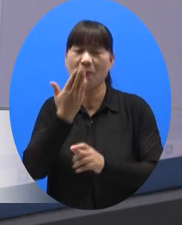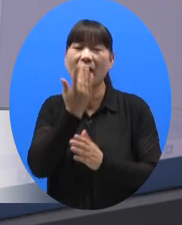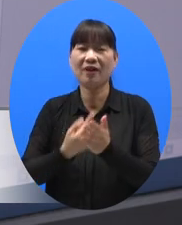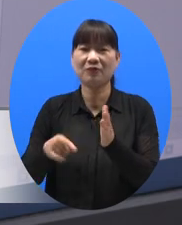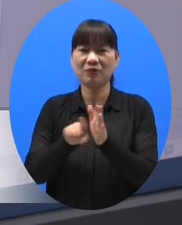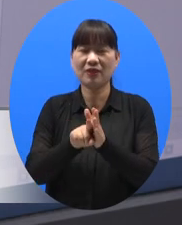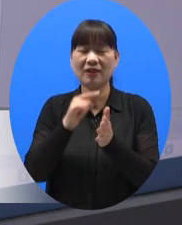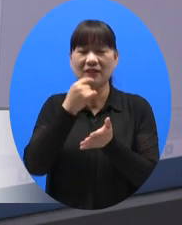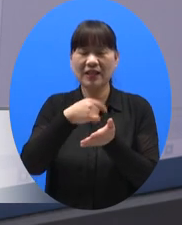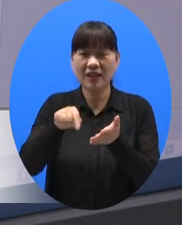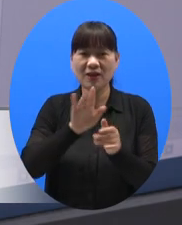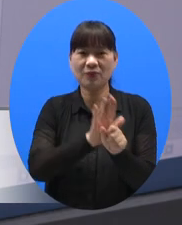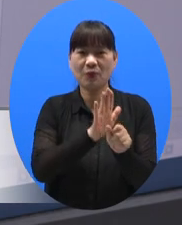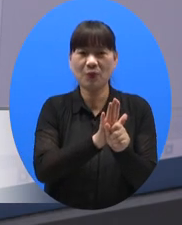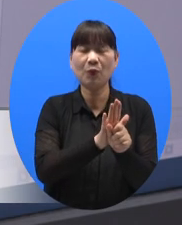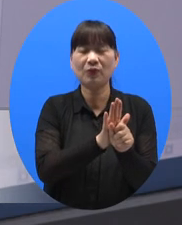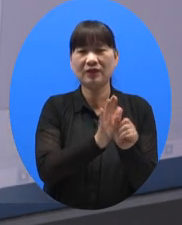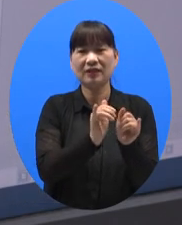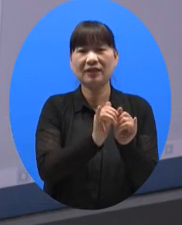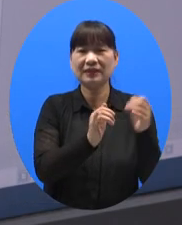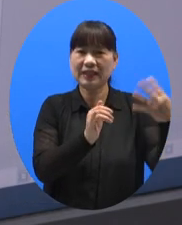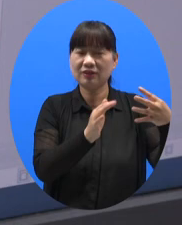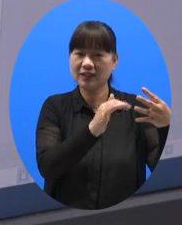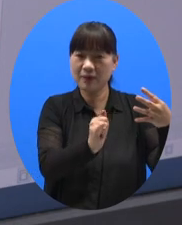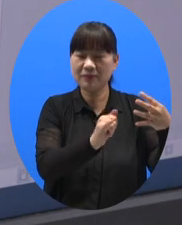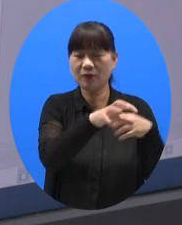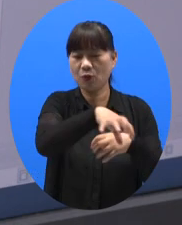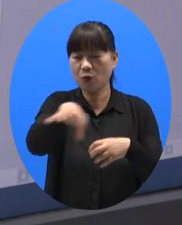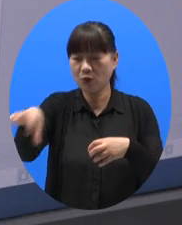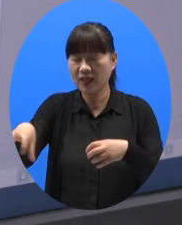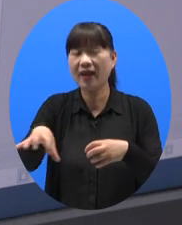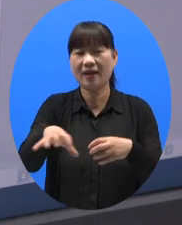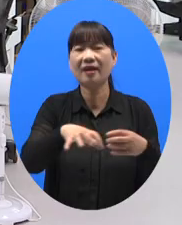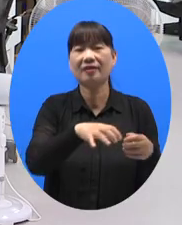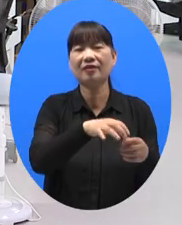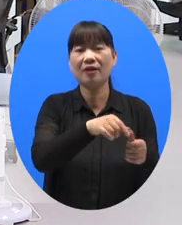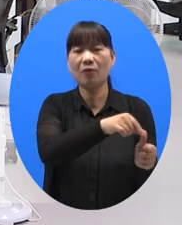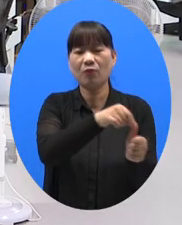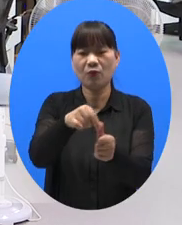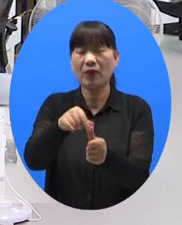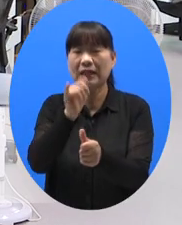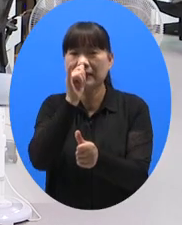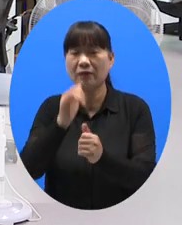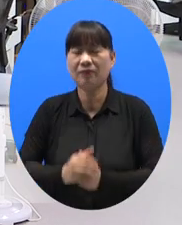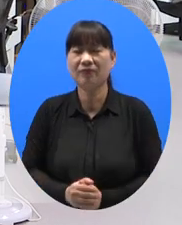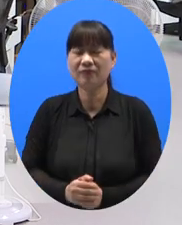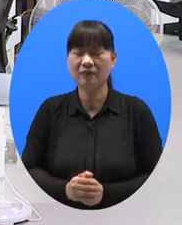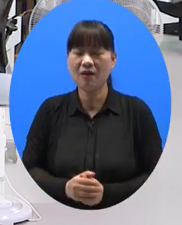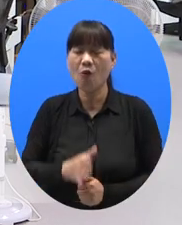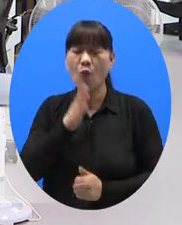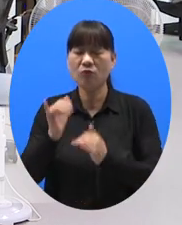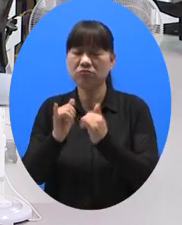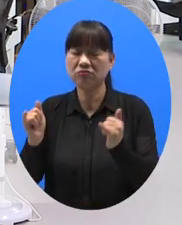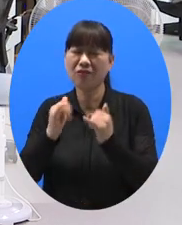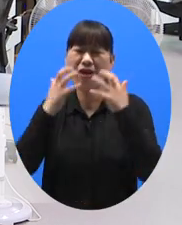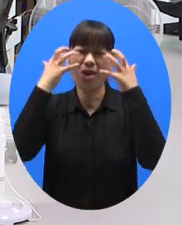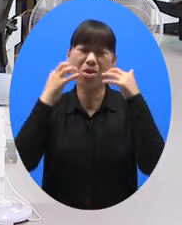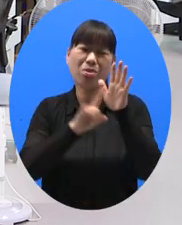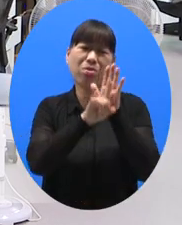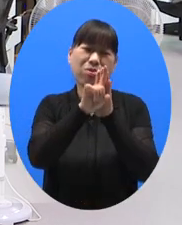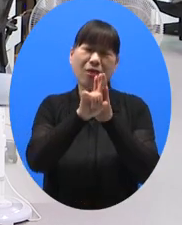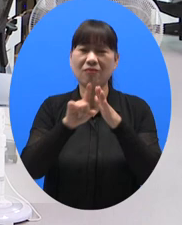있도록 재난 도우미 4천여 명이 동네마다 이렇게 배치돼 있습니다. 어르신들은 폭염에 특히